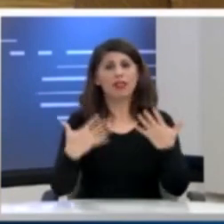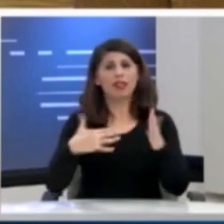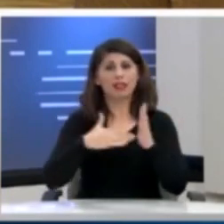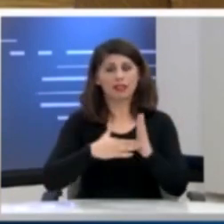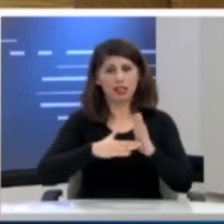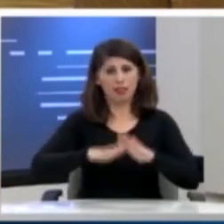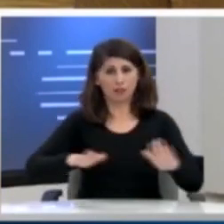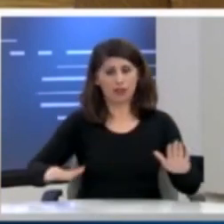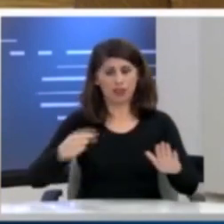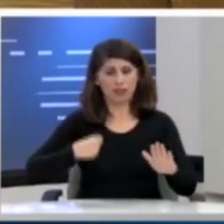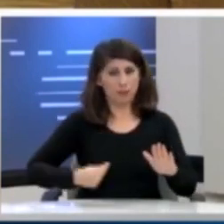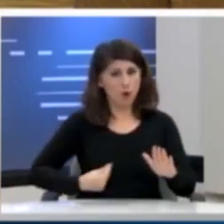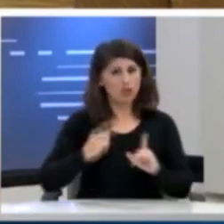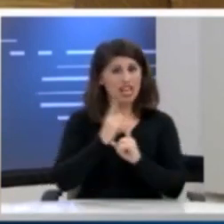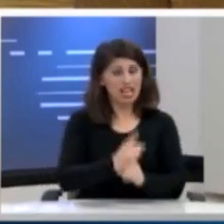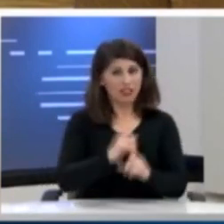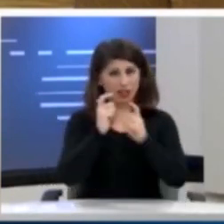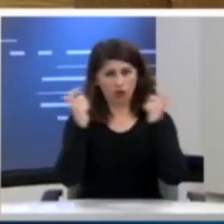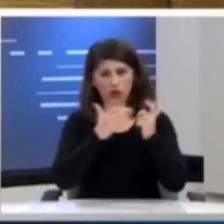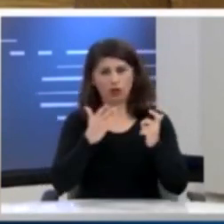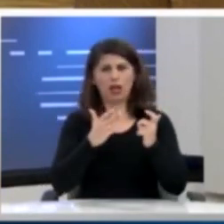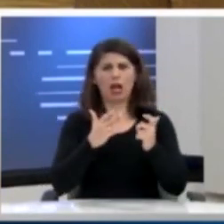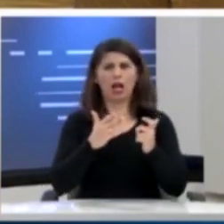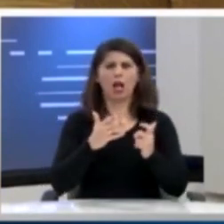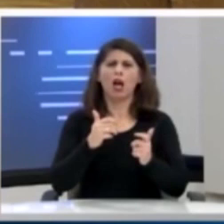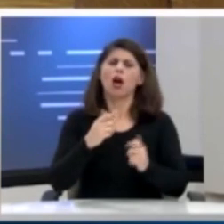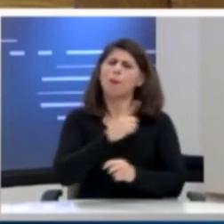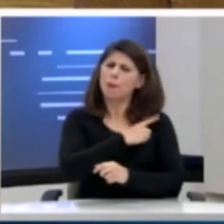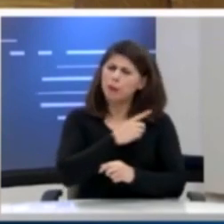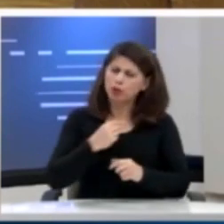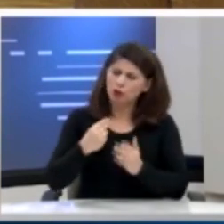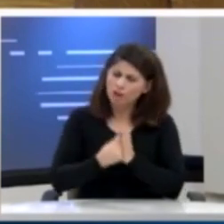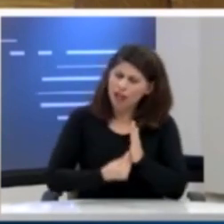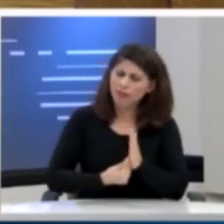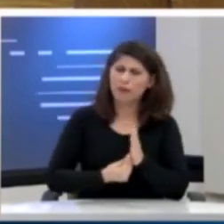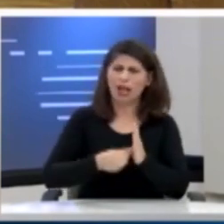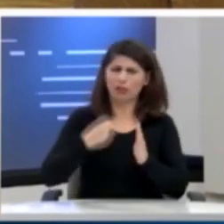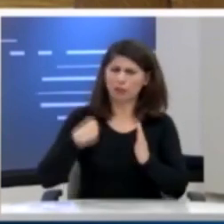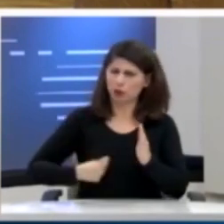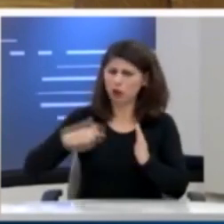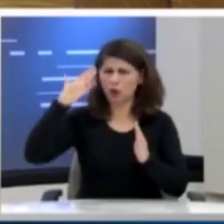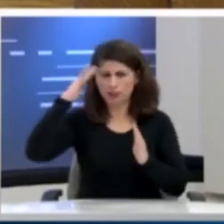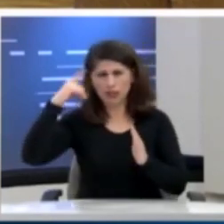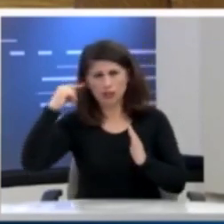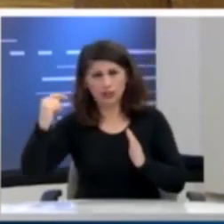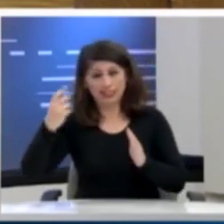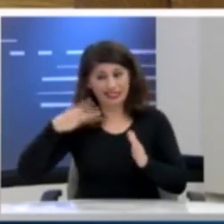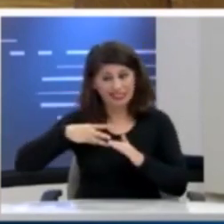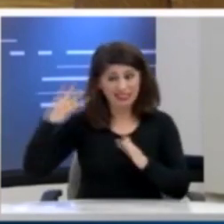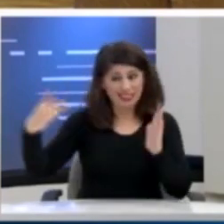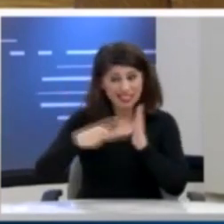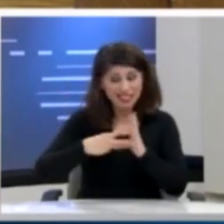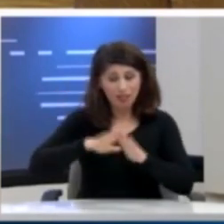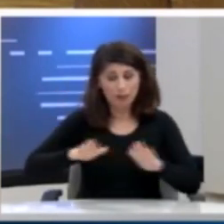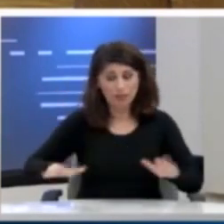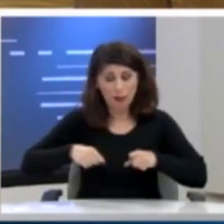σε δημόσια ειδικά σχολεία πρωτοβάθμιας, δευτεροβάθμιας εκπαίδευσης, 3.000 παιδιά στην παράλληλη